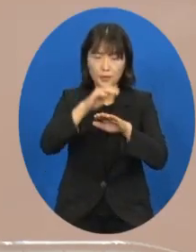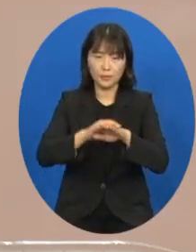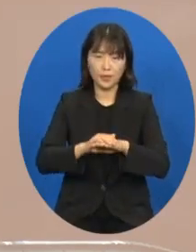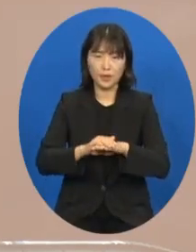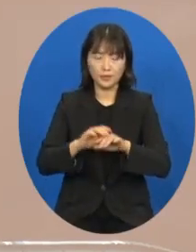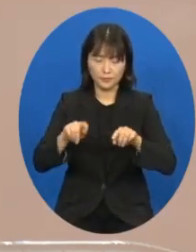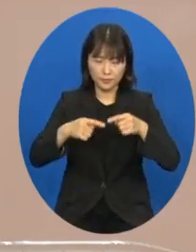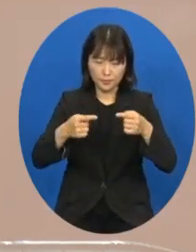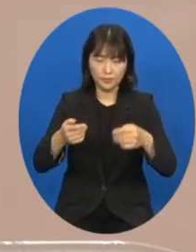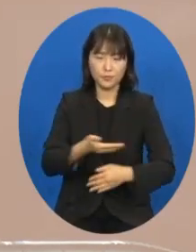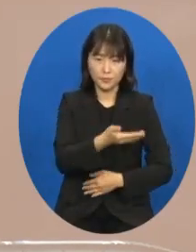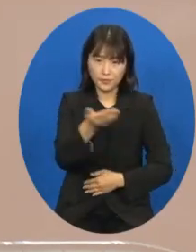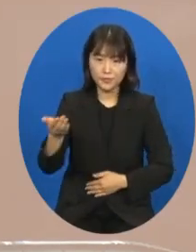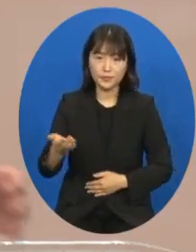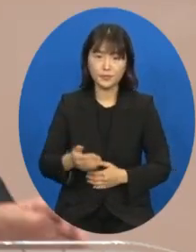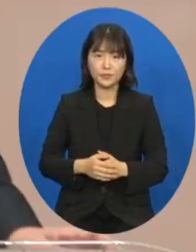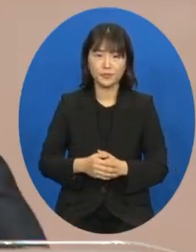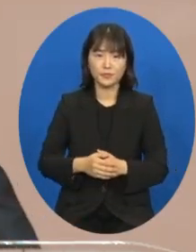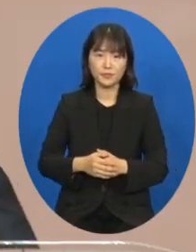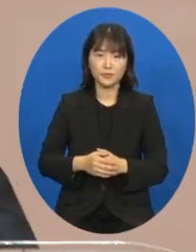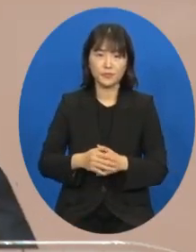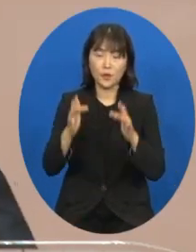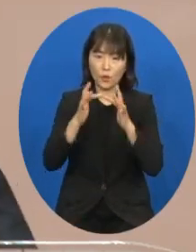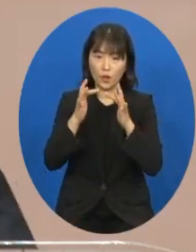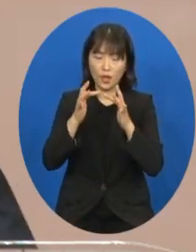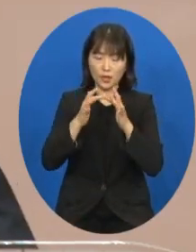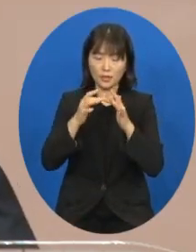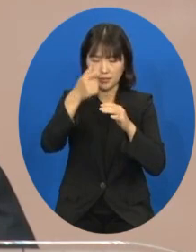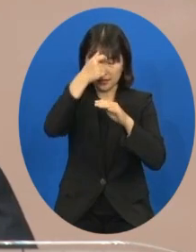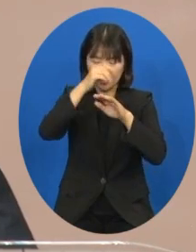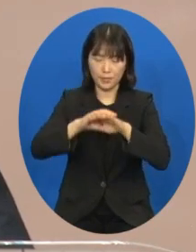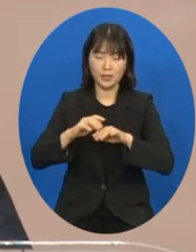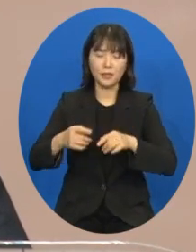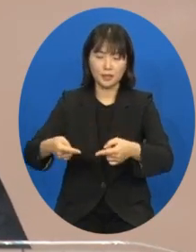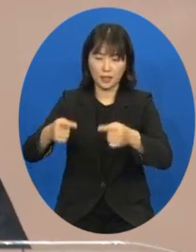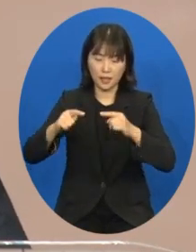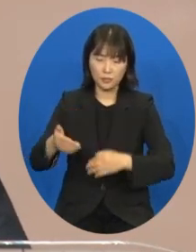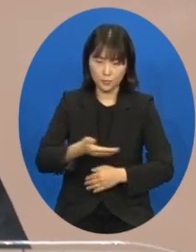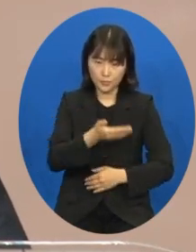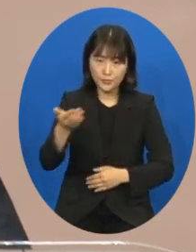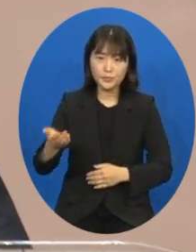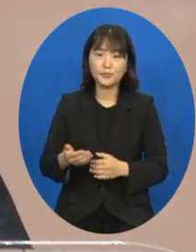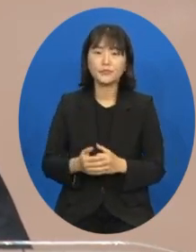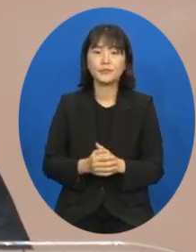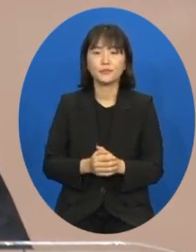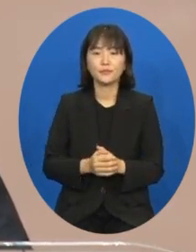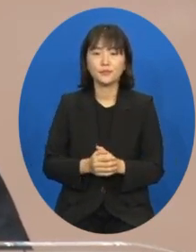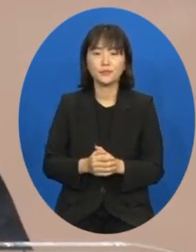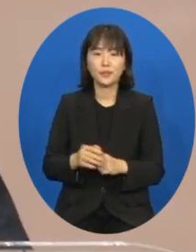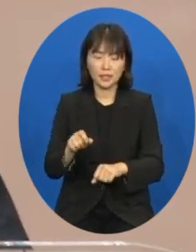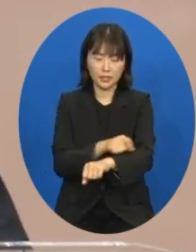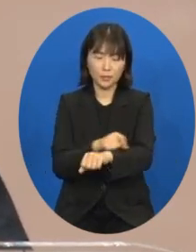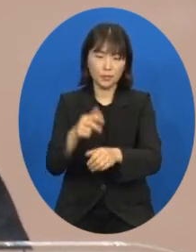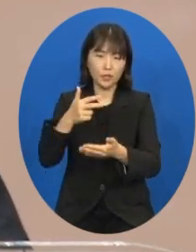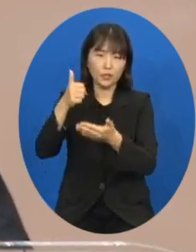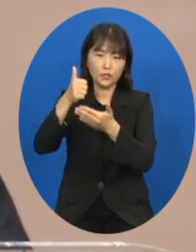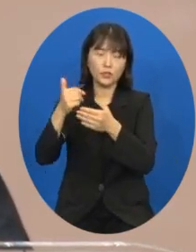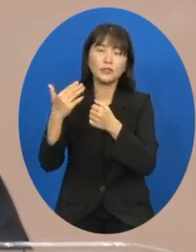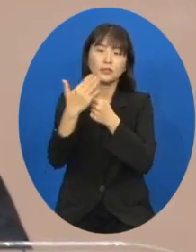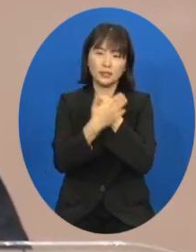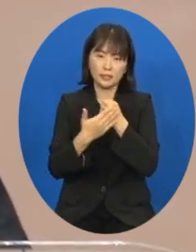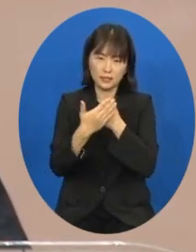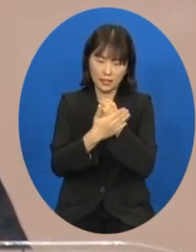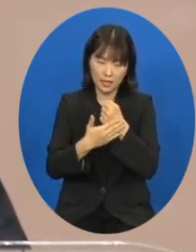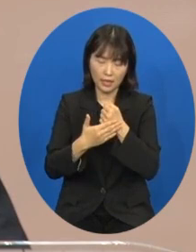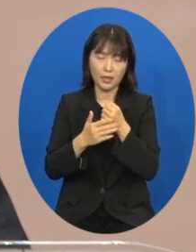예배하시는 여러분 모두 또 영상으로 예배에 참여하시는 분들까지 특별한 주님의 은혜